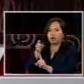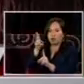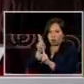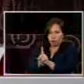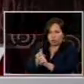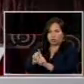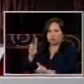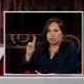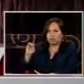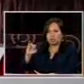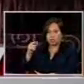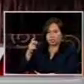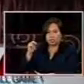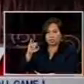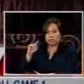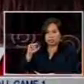within,